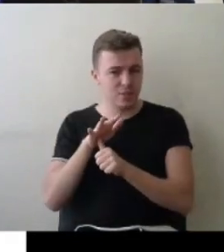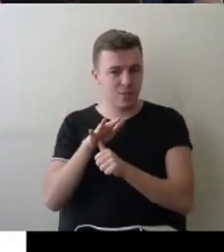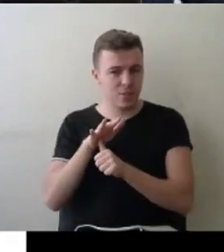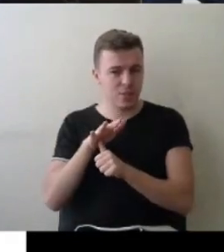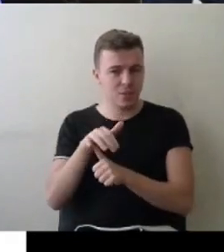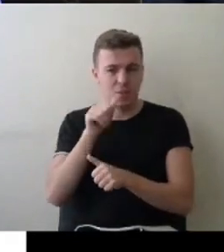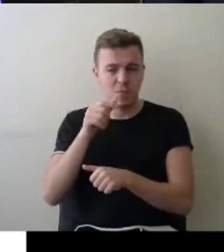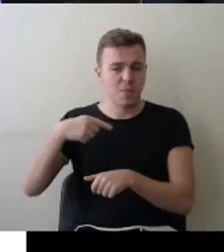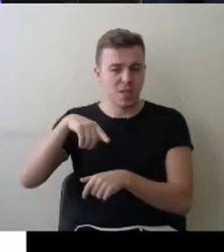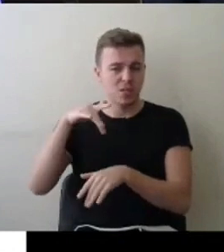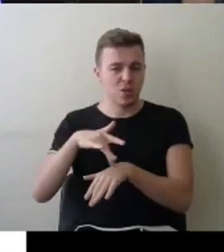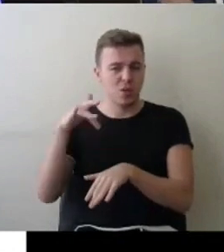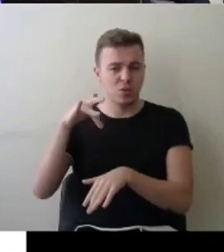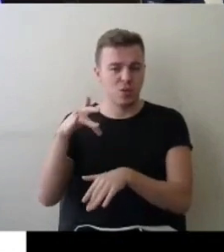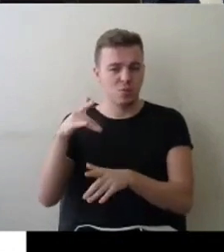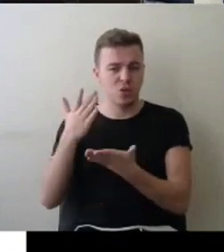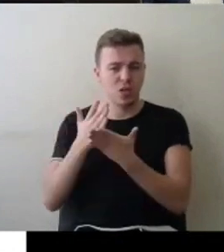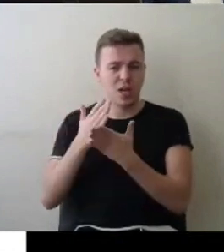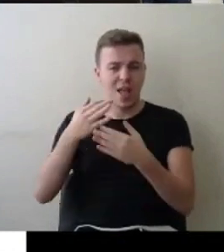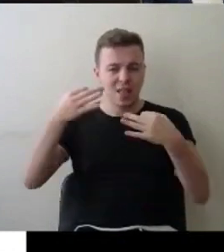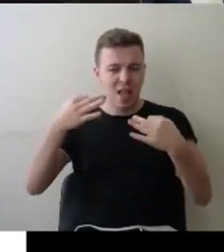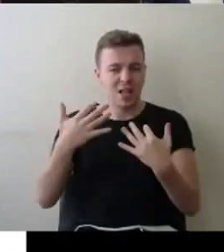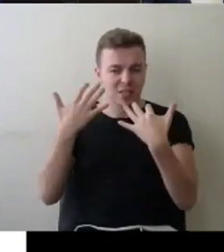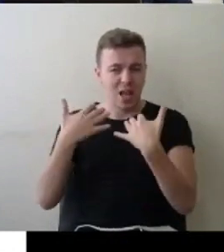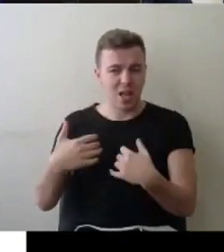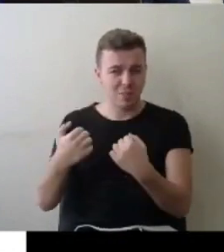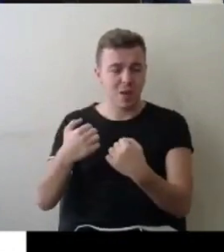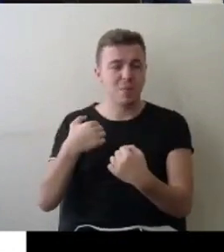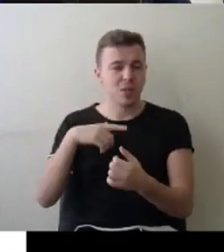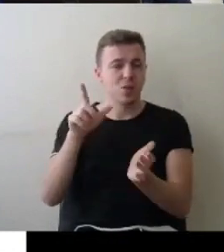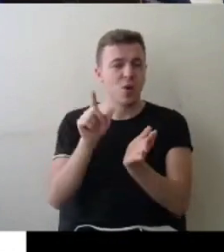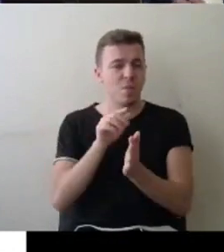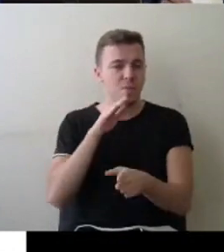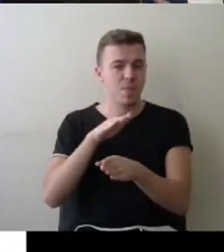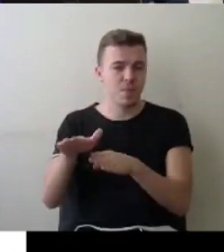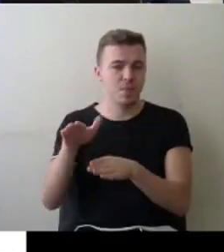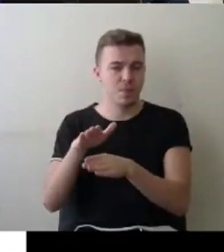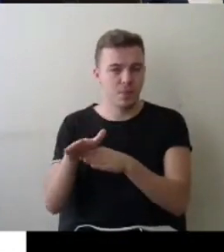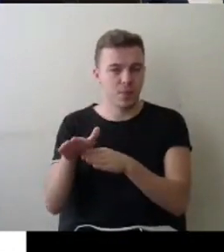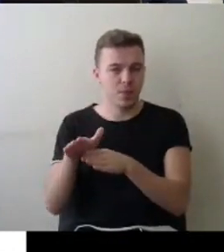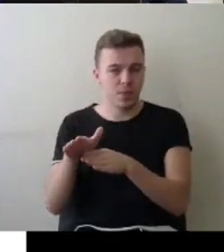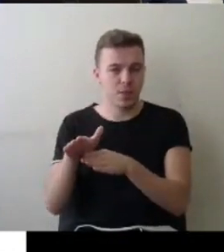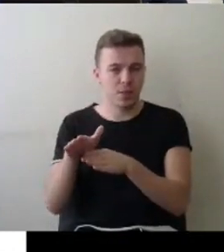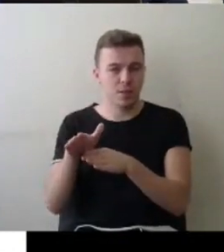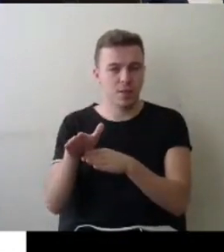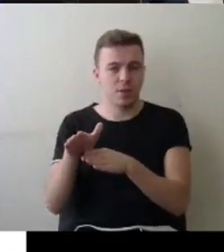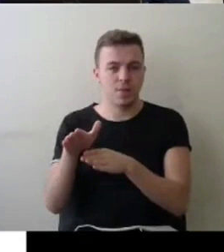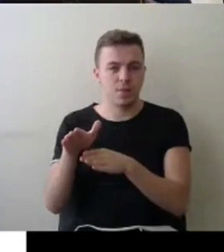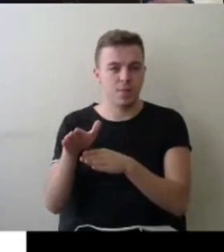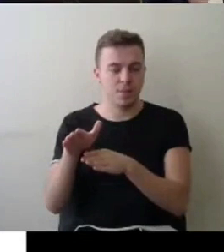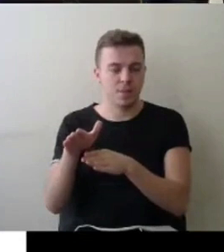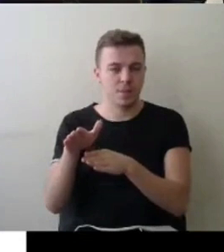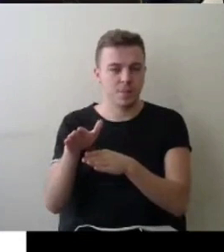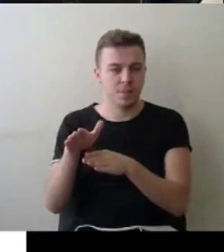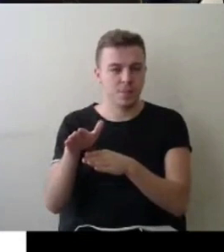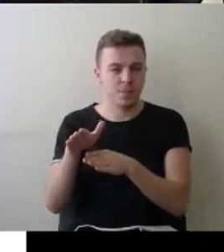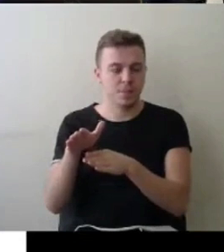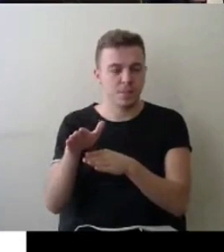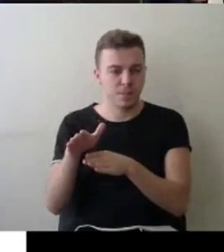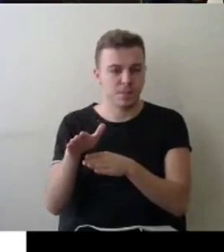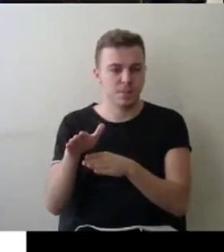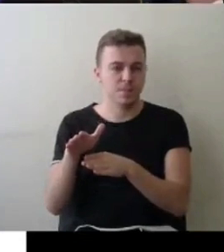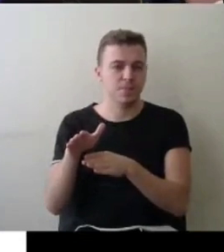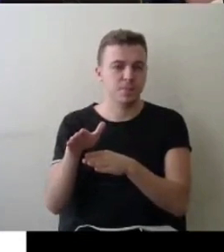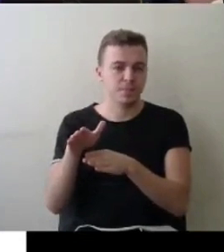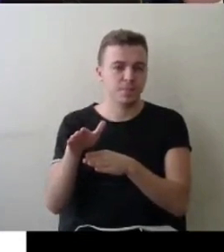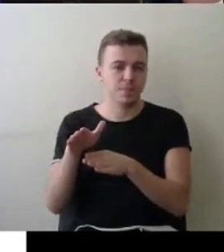kad iš mūsų atimamos teisės, ne, mes turim ją įgyvendinti. Niekas už mus nepadarys šito. Tai va, tai